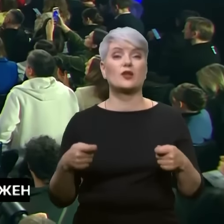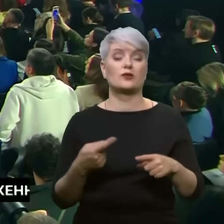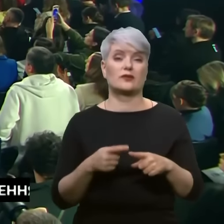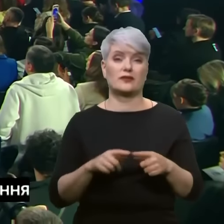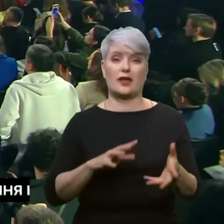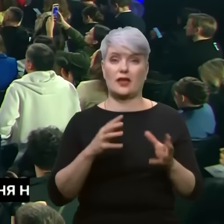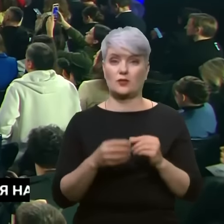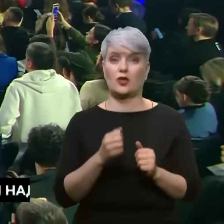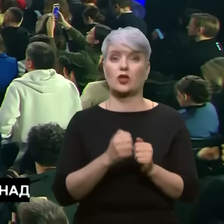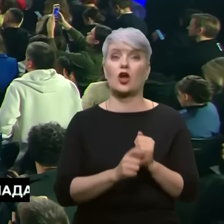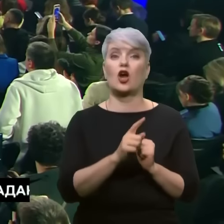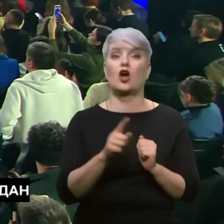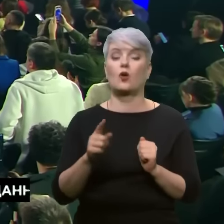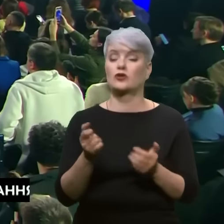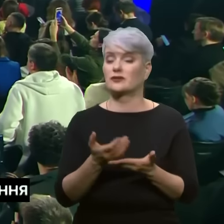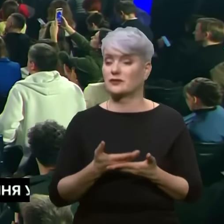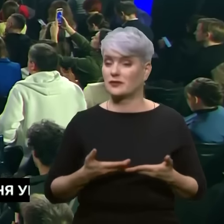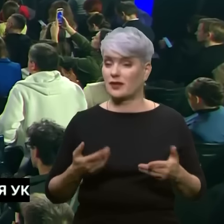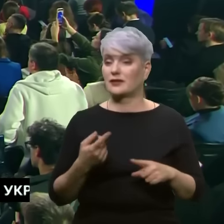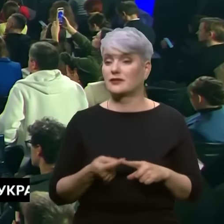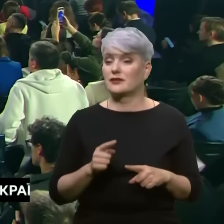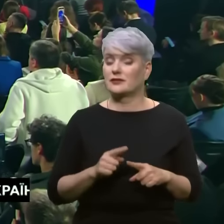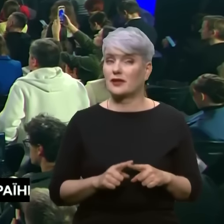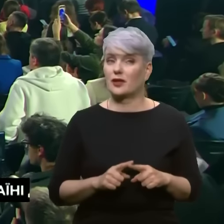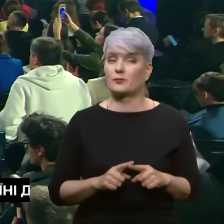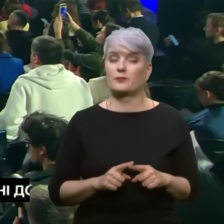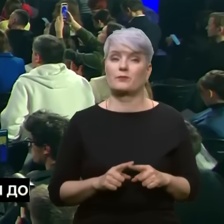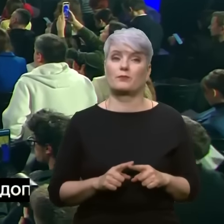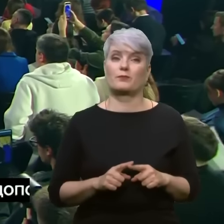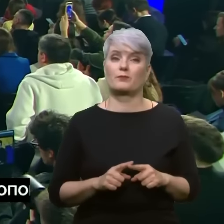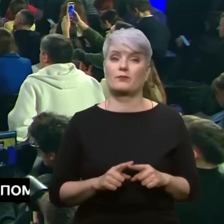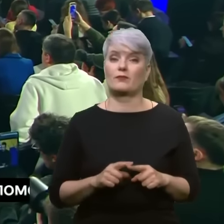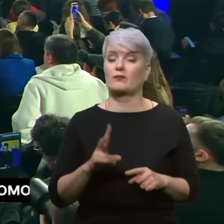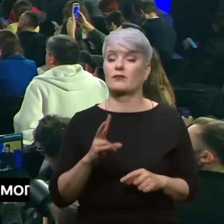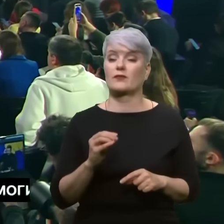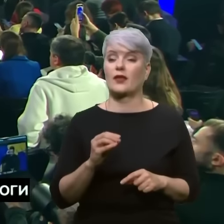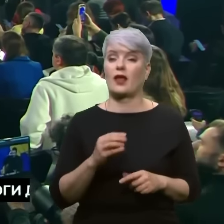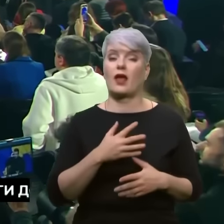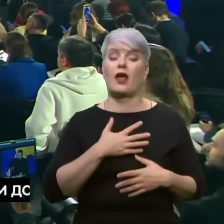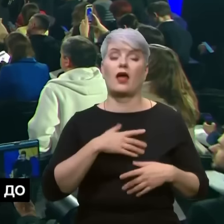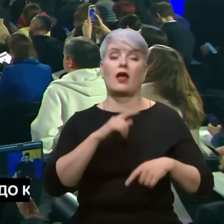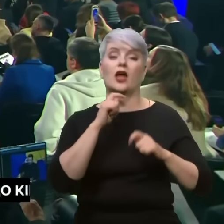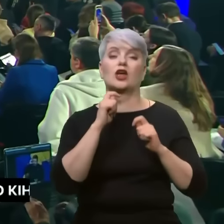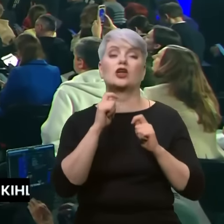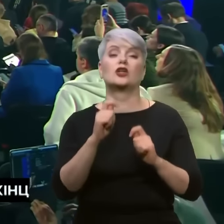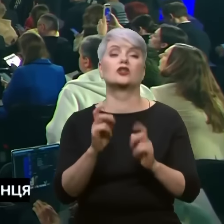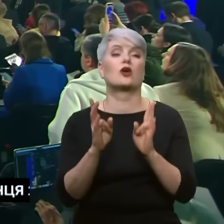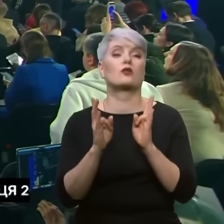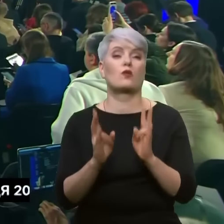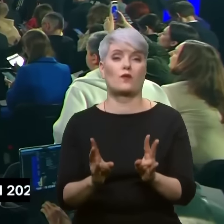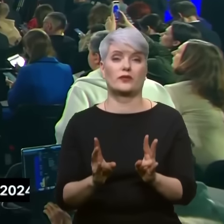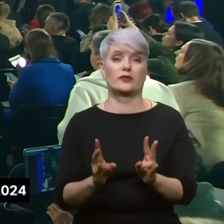нас. І це, знаєте як, це не жартовність. Ось що я хотів би